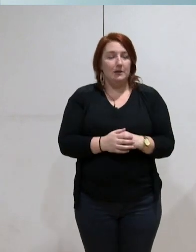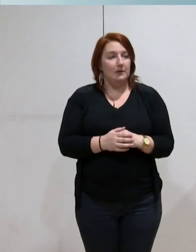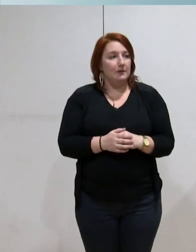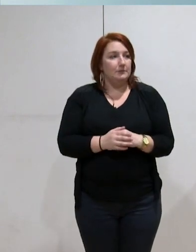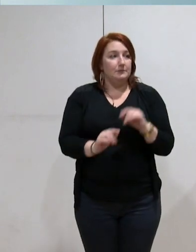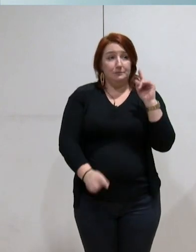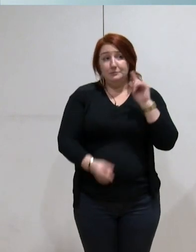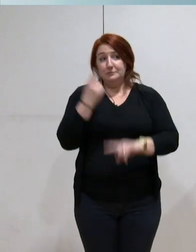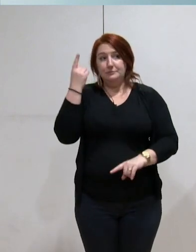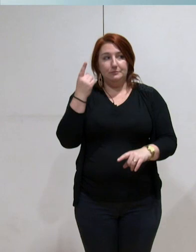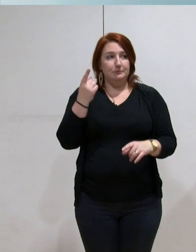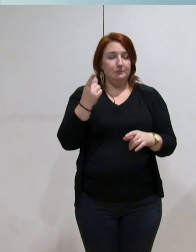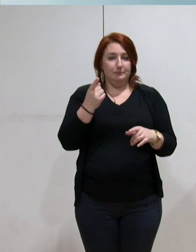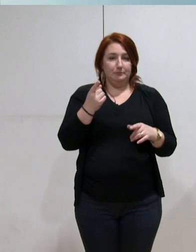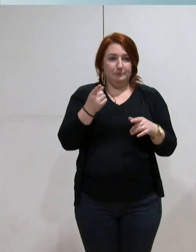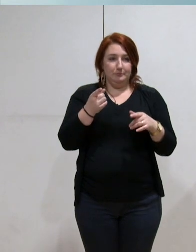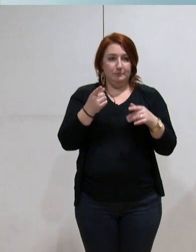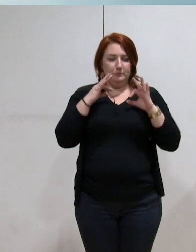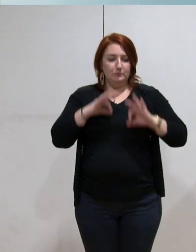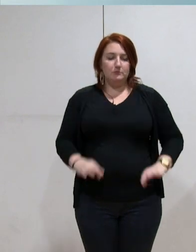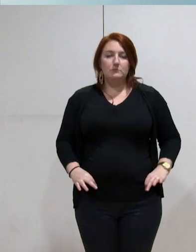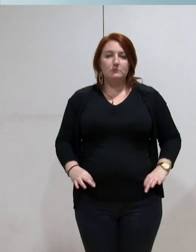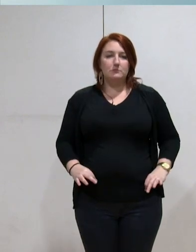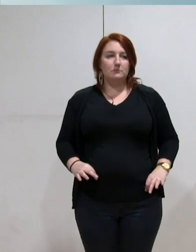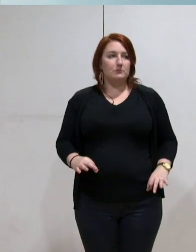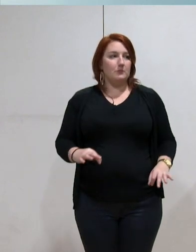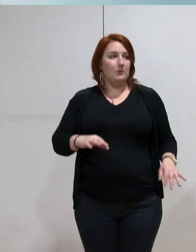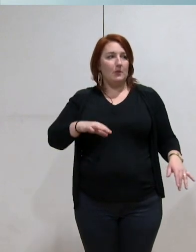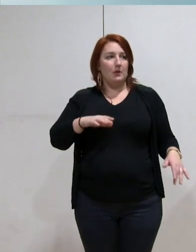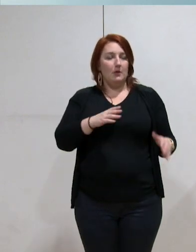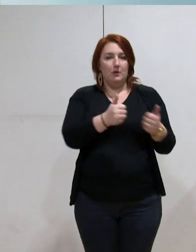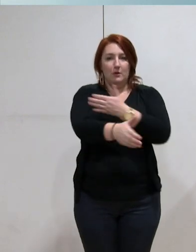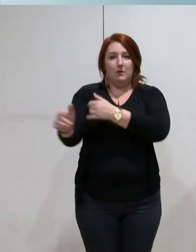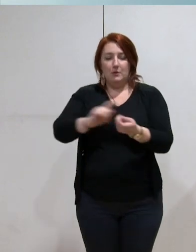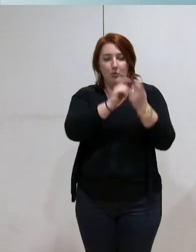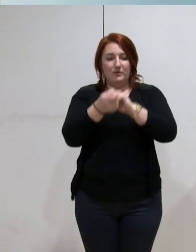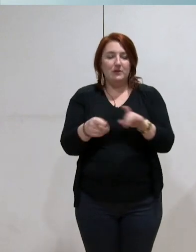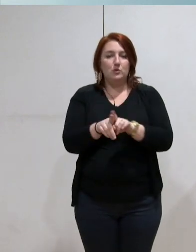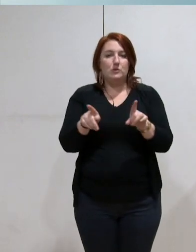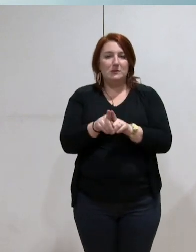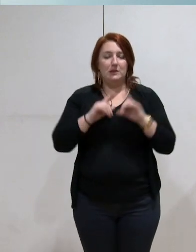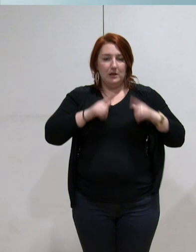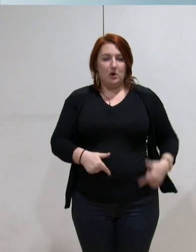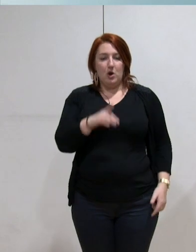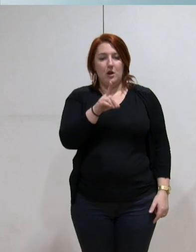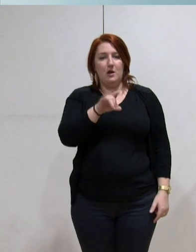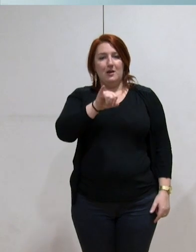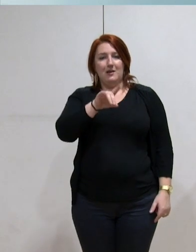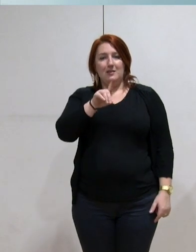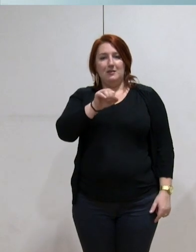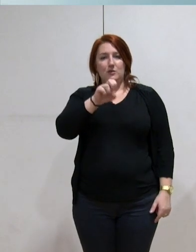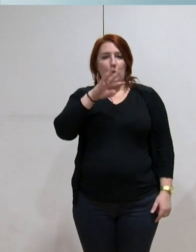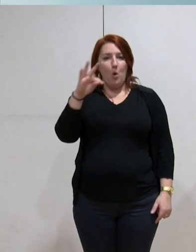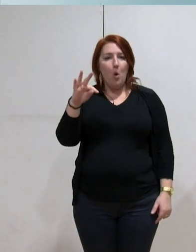des modifications de périmètres scolaires ainsi que la primarisation de l'école d'hyro monsieur